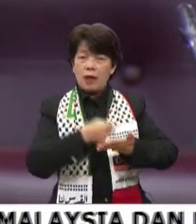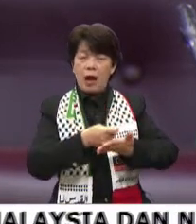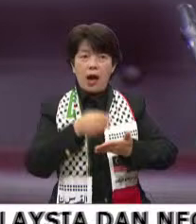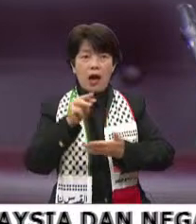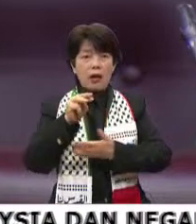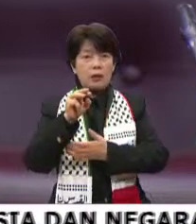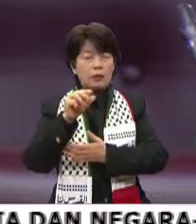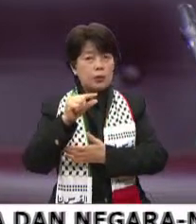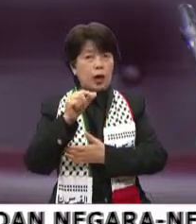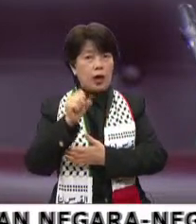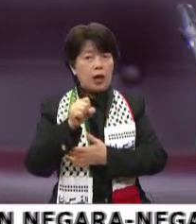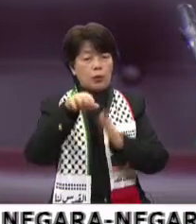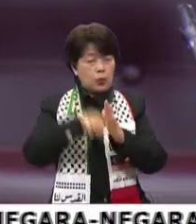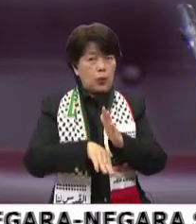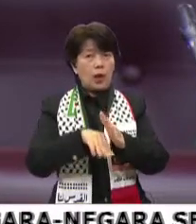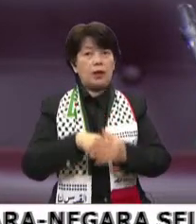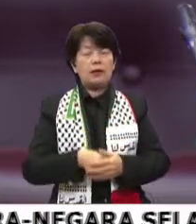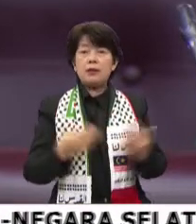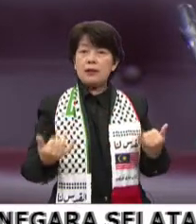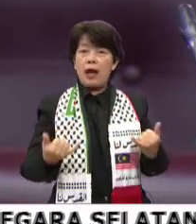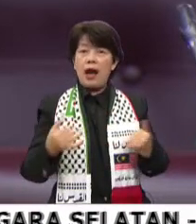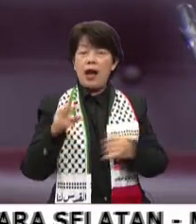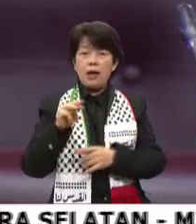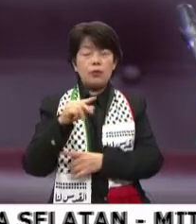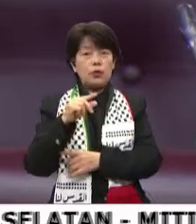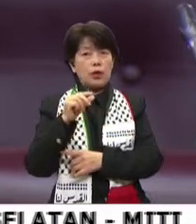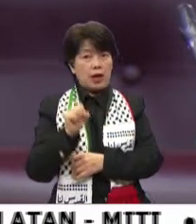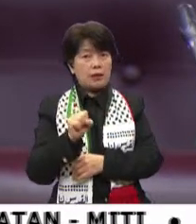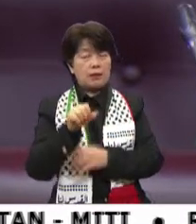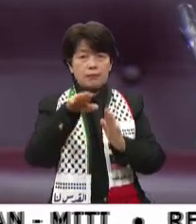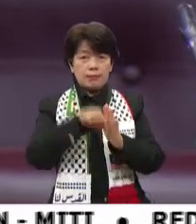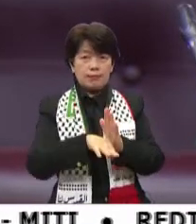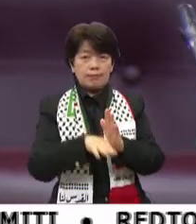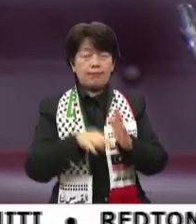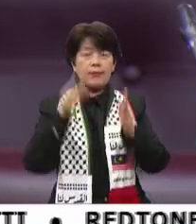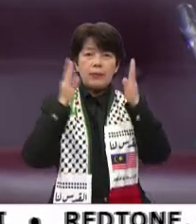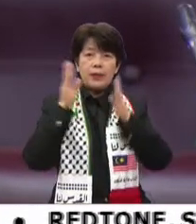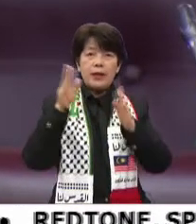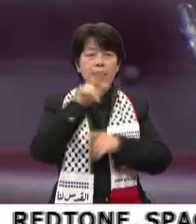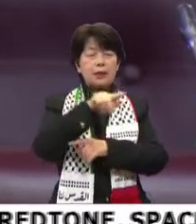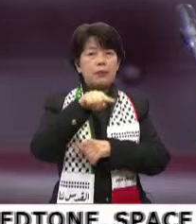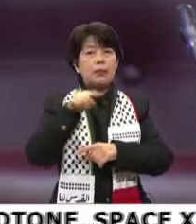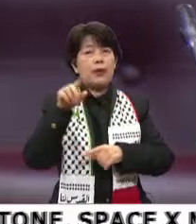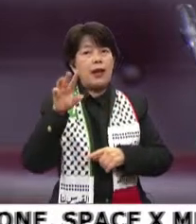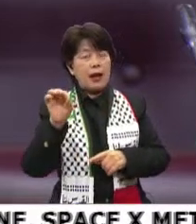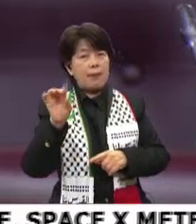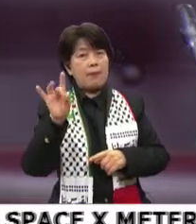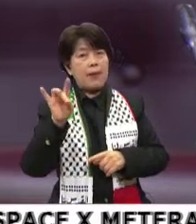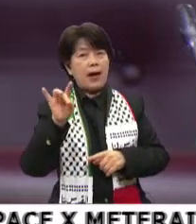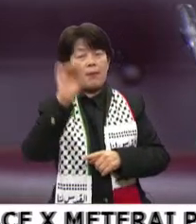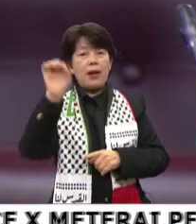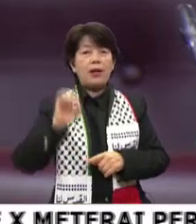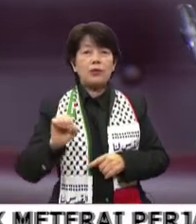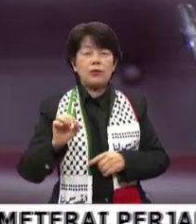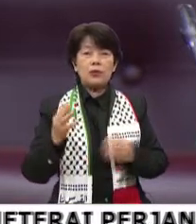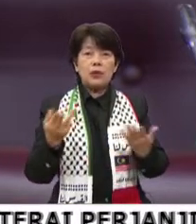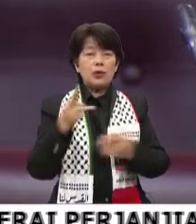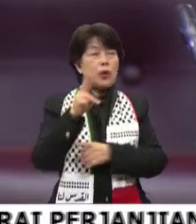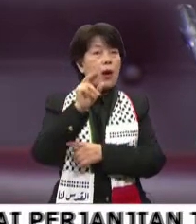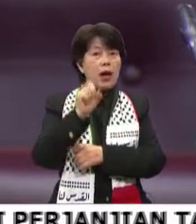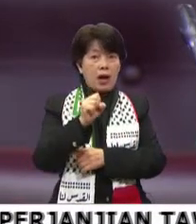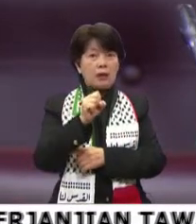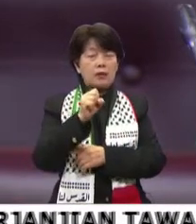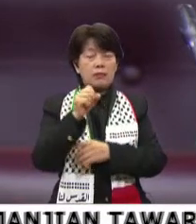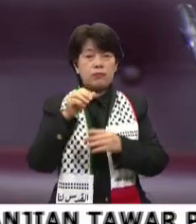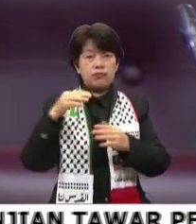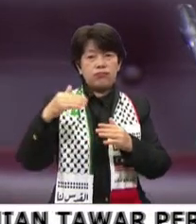mgs sekarang ini mgs sekuriti kerajaan Malaysia 3.87% tetapi us trasur